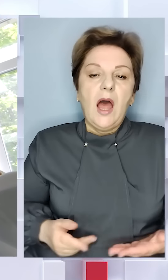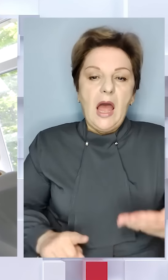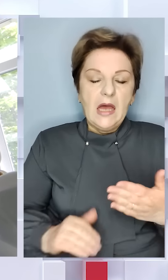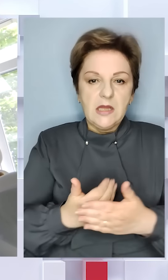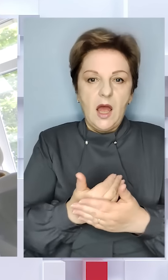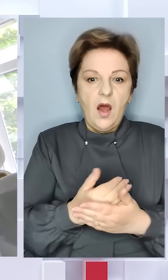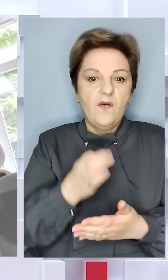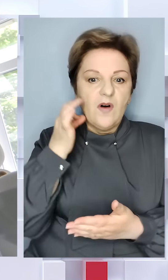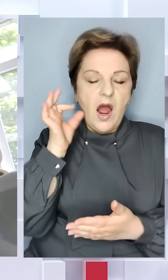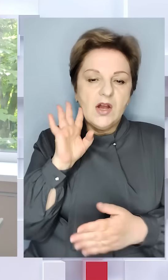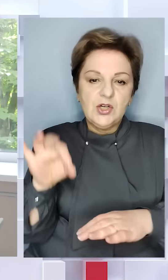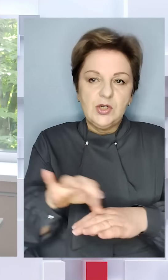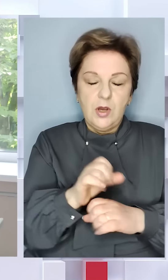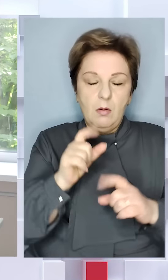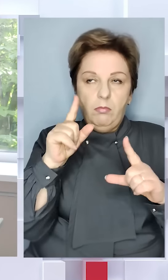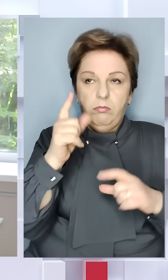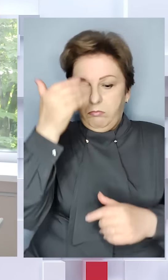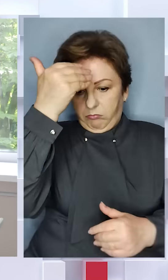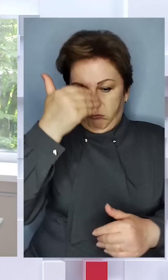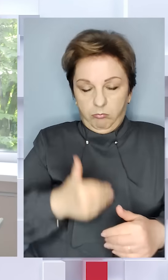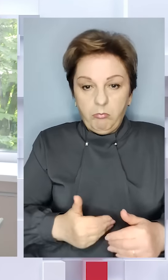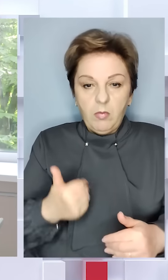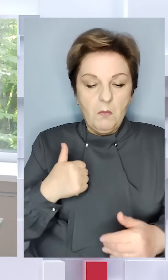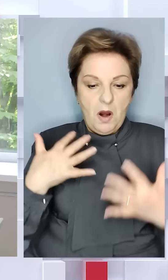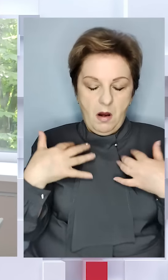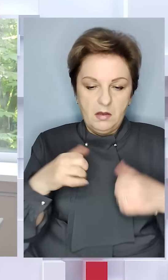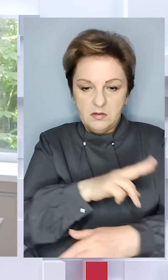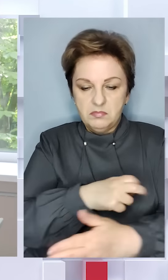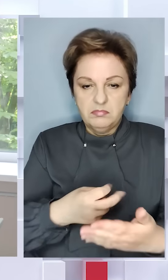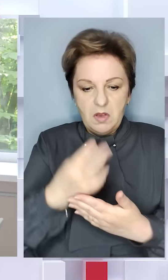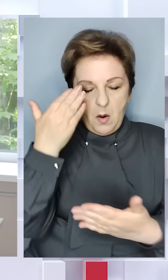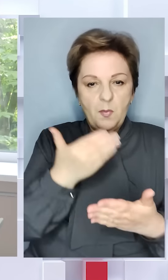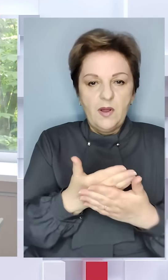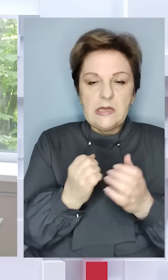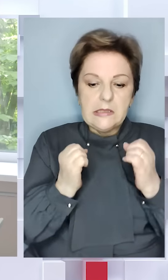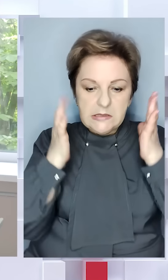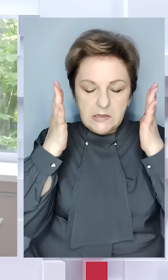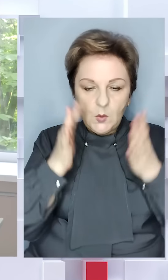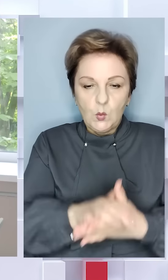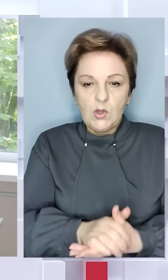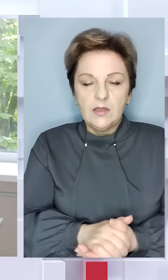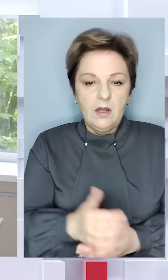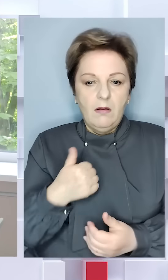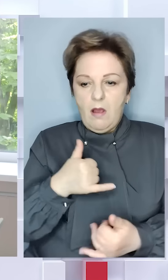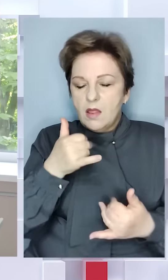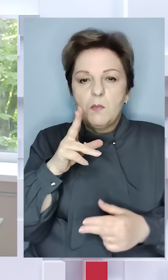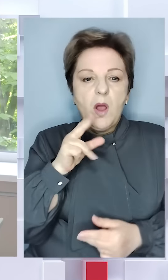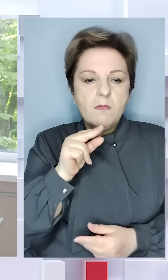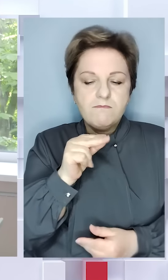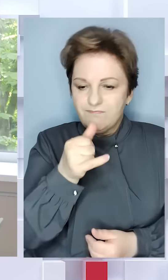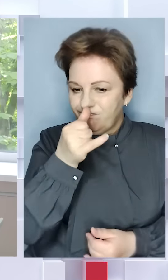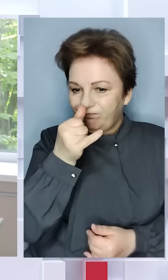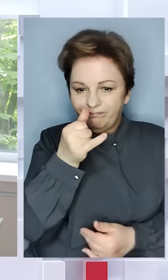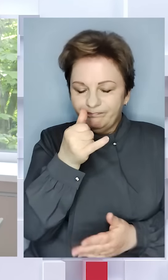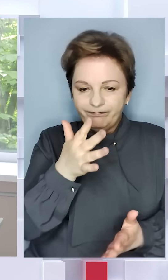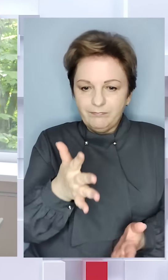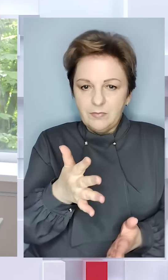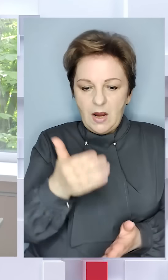прокинулась напівпаралізована. Забрали мене в лікарню з підозрою на інсульт. В мене я не могла розмовляти, в мене